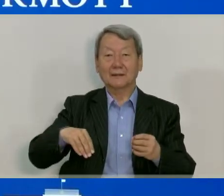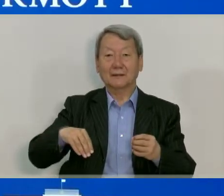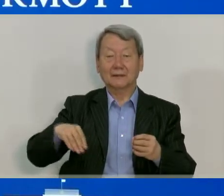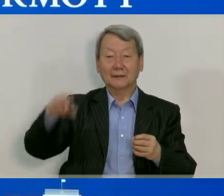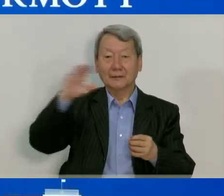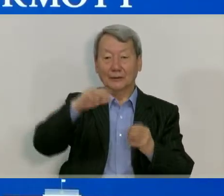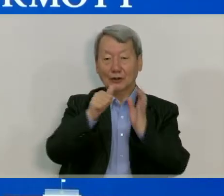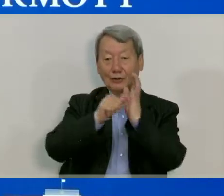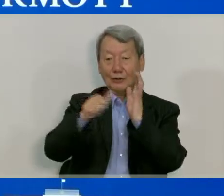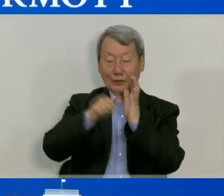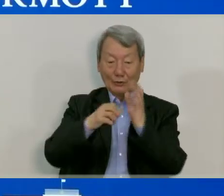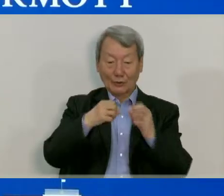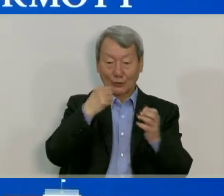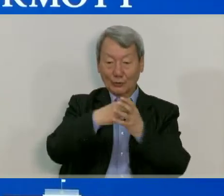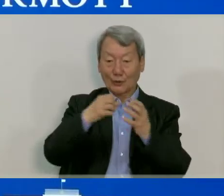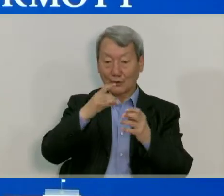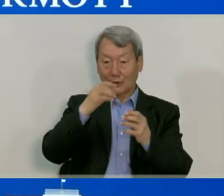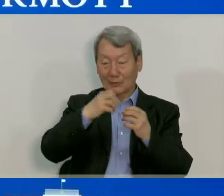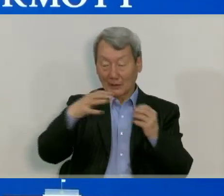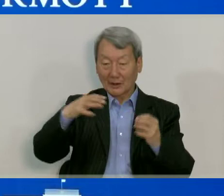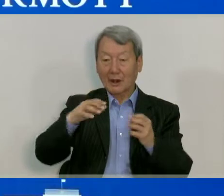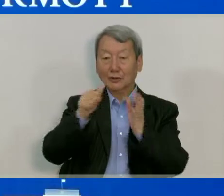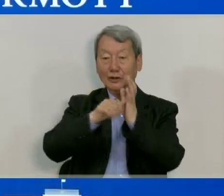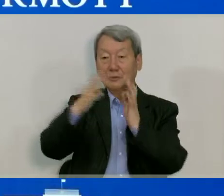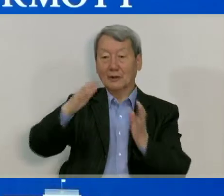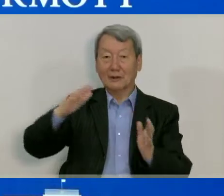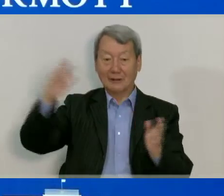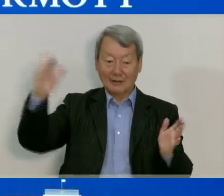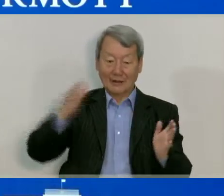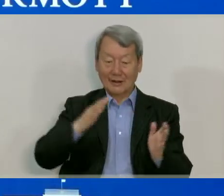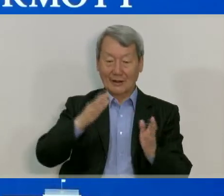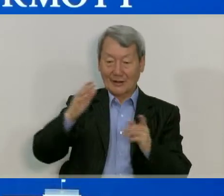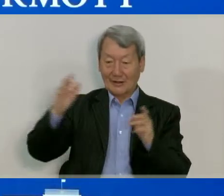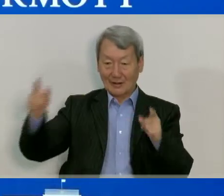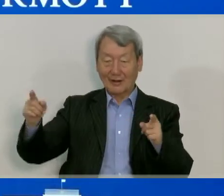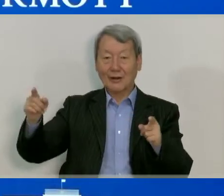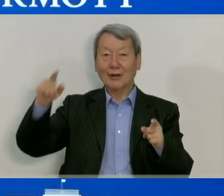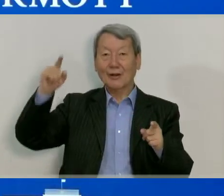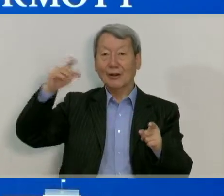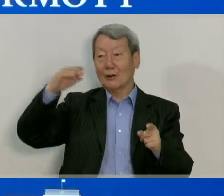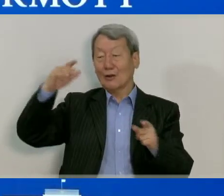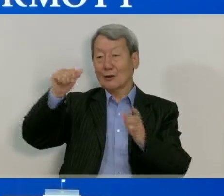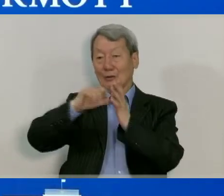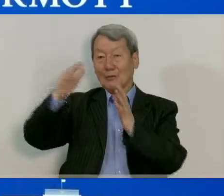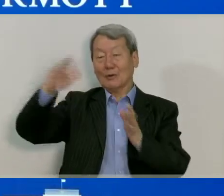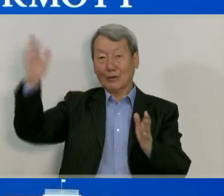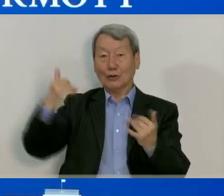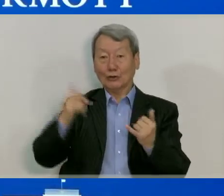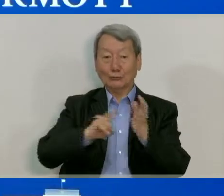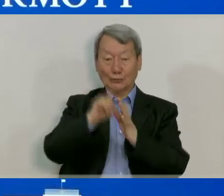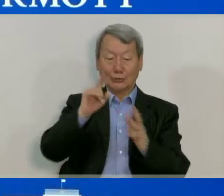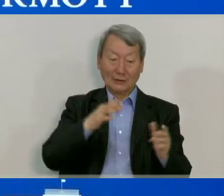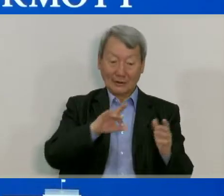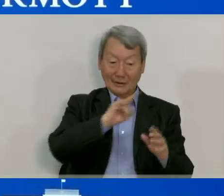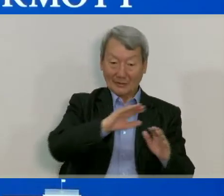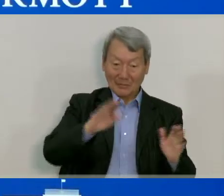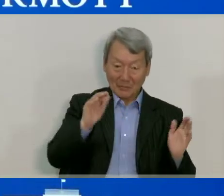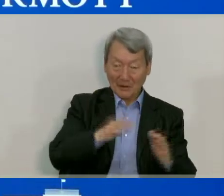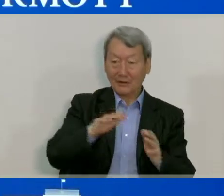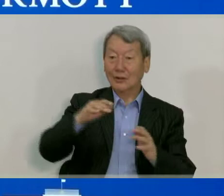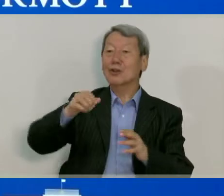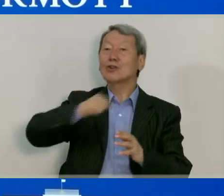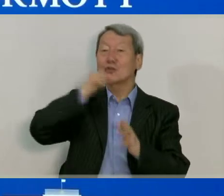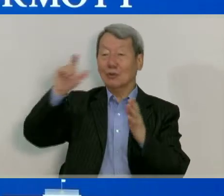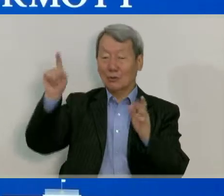жанакындай 65 өйдө болгон контактылардын арасында ошо бир аз азыраак болду.